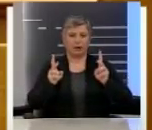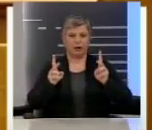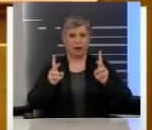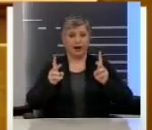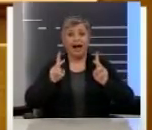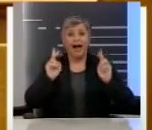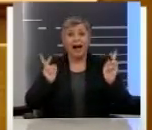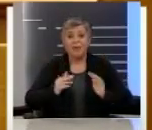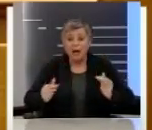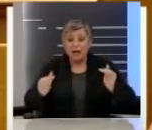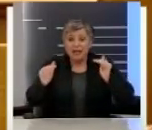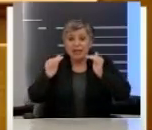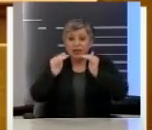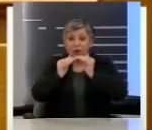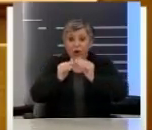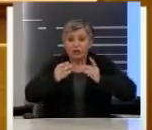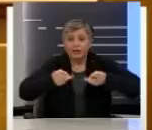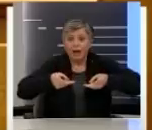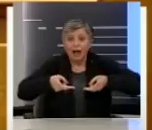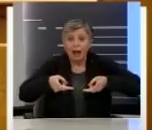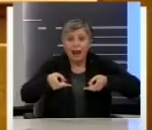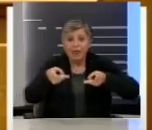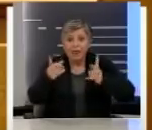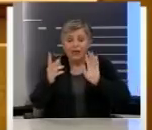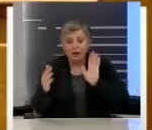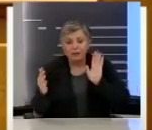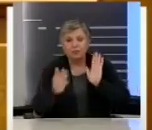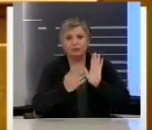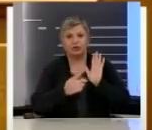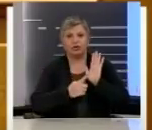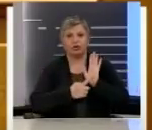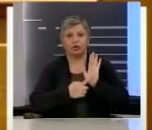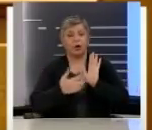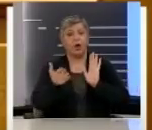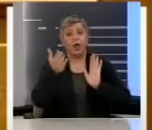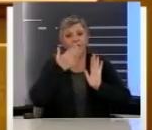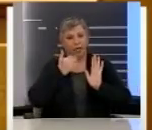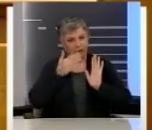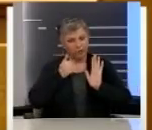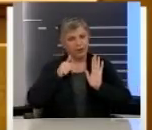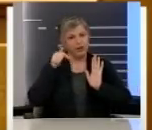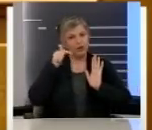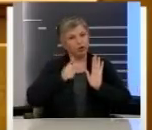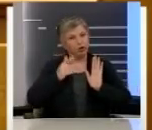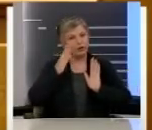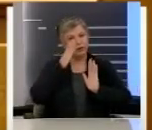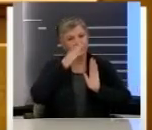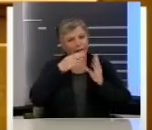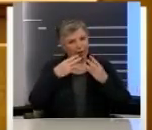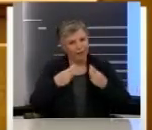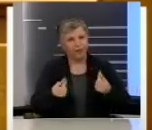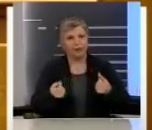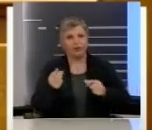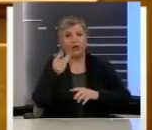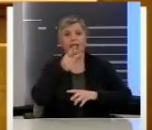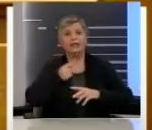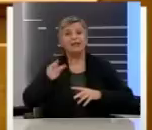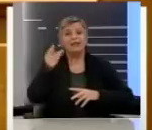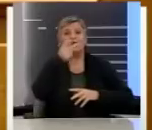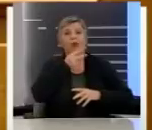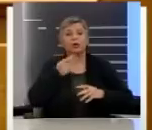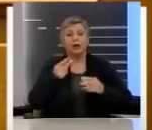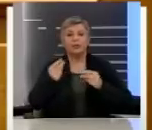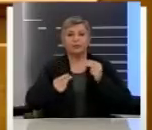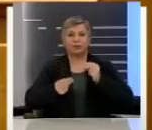η ισότητα όλων απέναντι στον νόμο, τότε παράγονται γκρίζες ζώνες εντός της κοινωνίας που επιτρέπουν